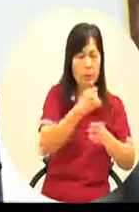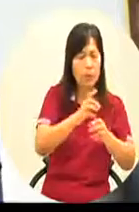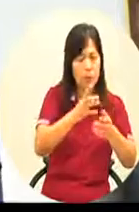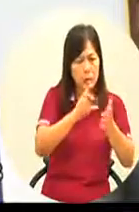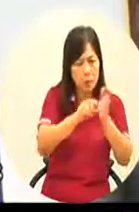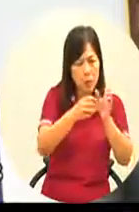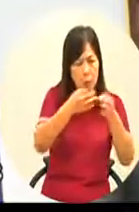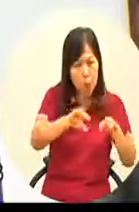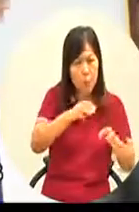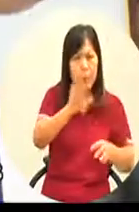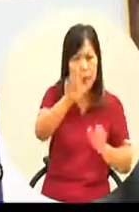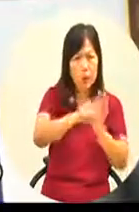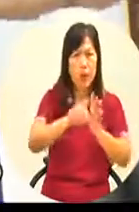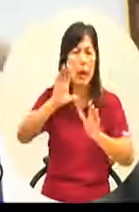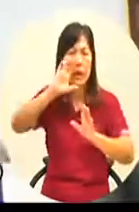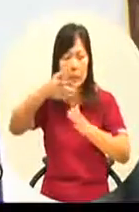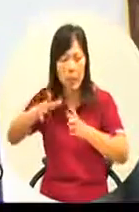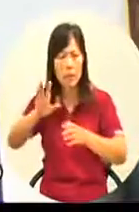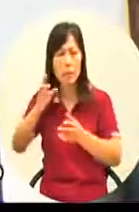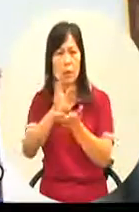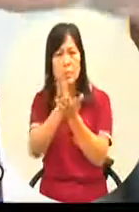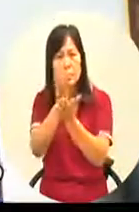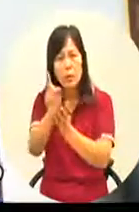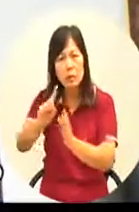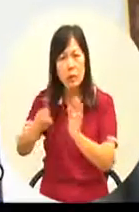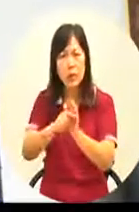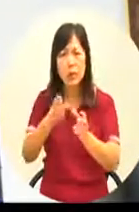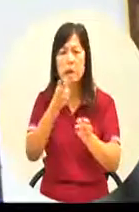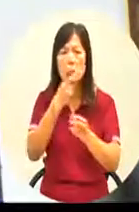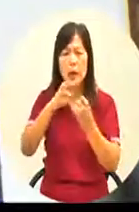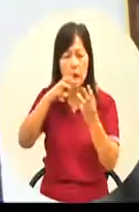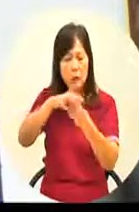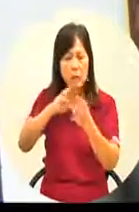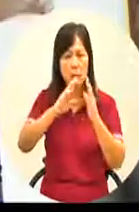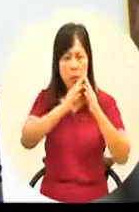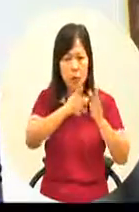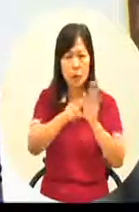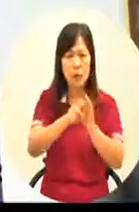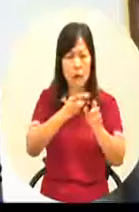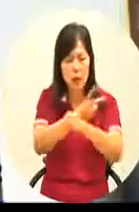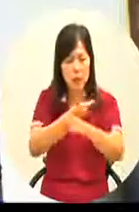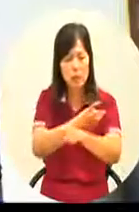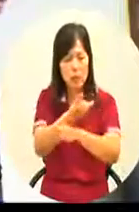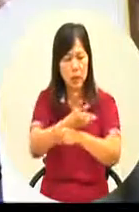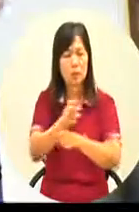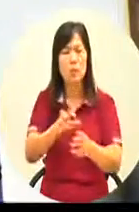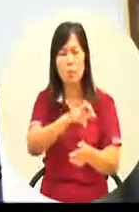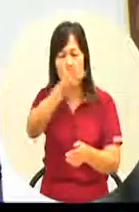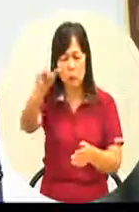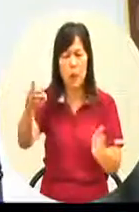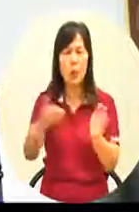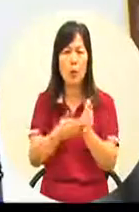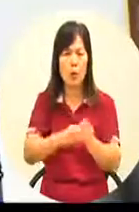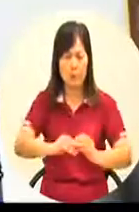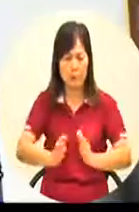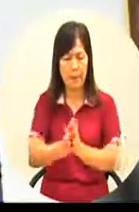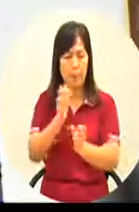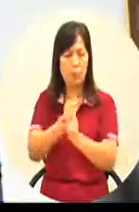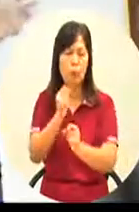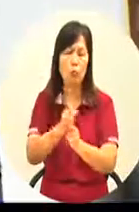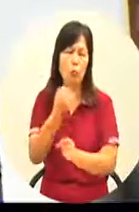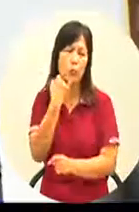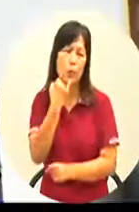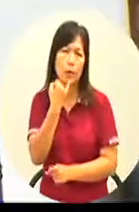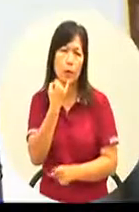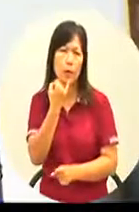嘛无几点钟，飞到泰国，飞到对哦那个亚洲的城市，两三个小时就到了，马上可以应用。结果